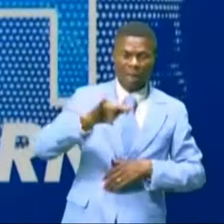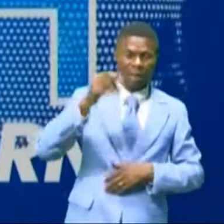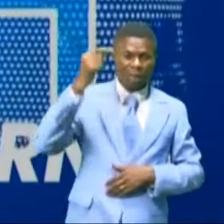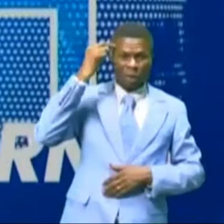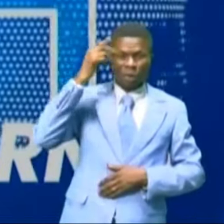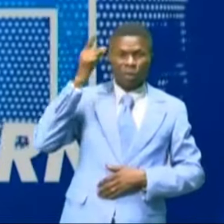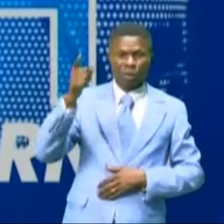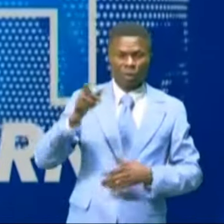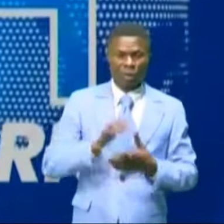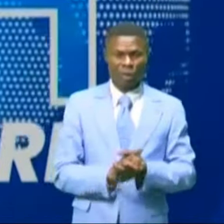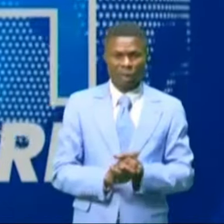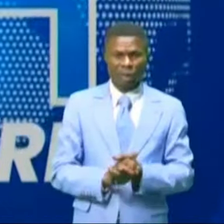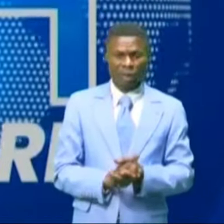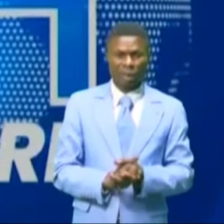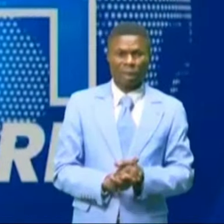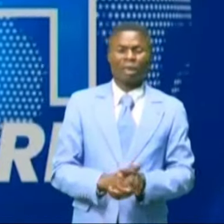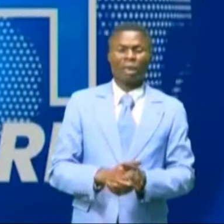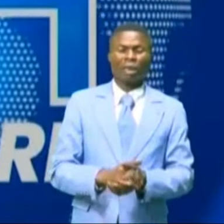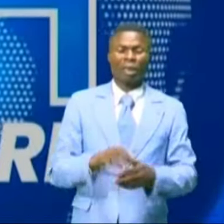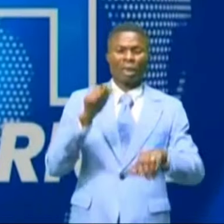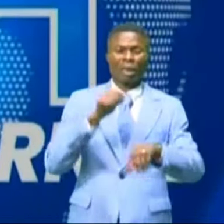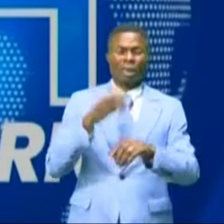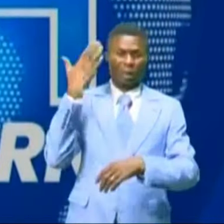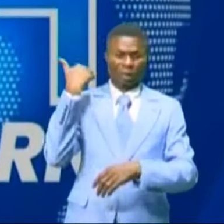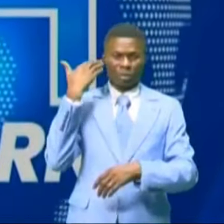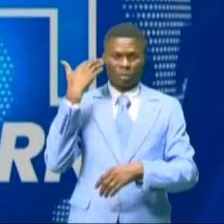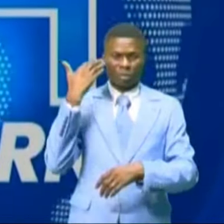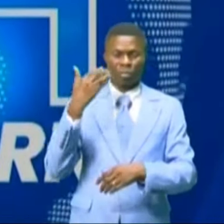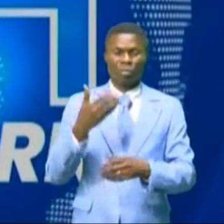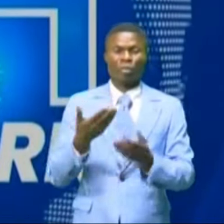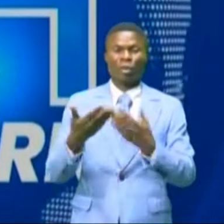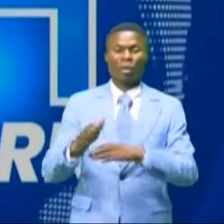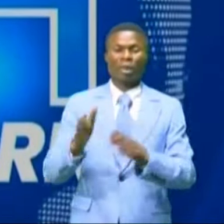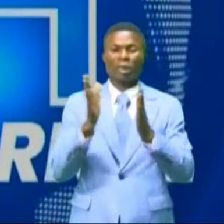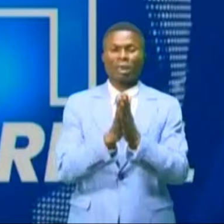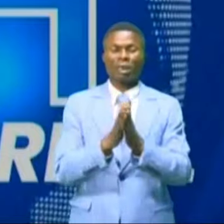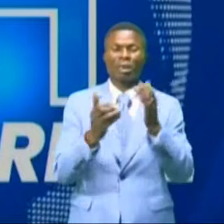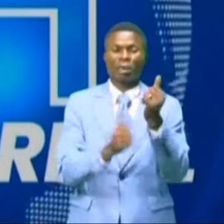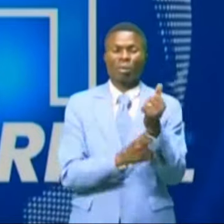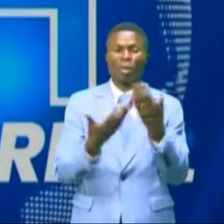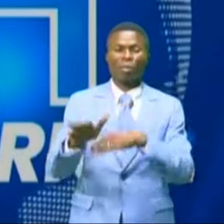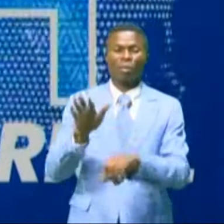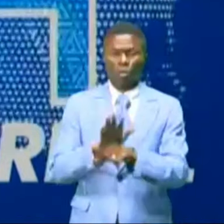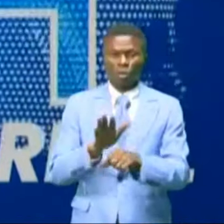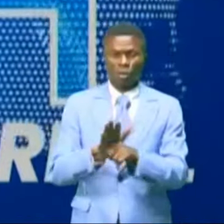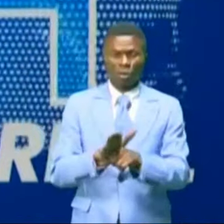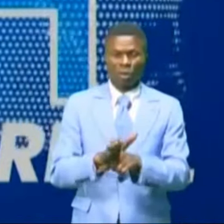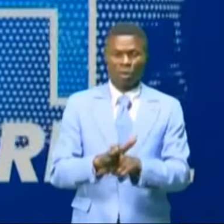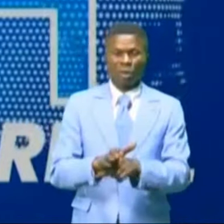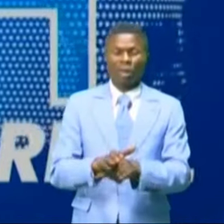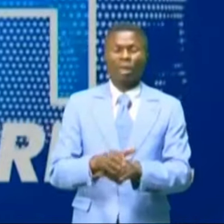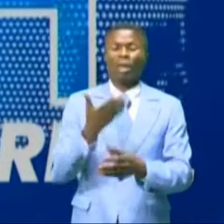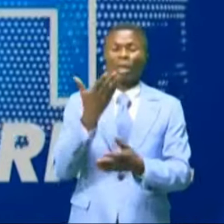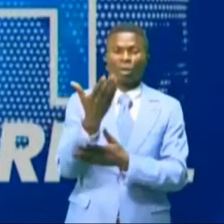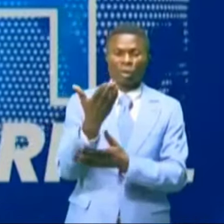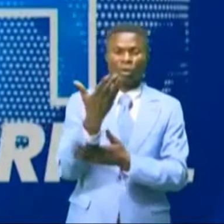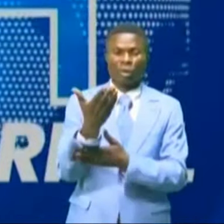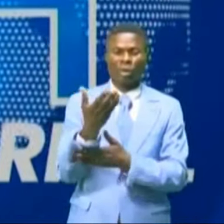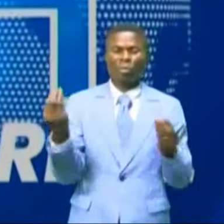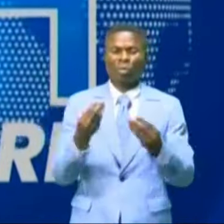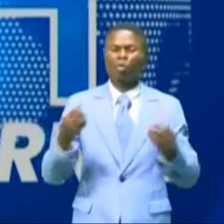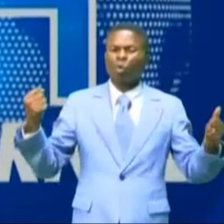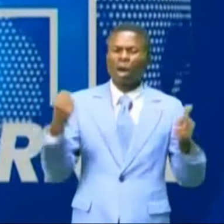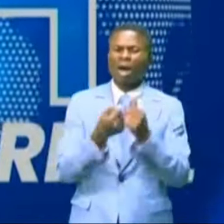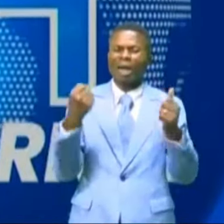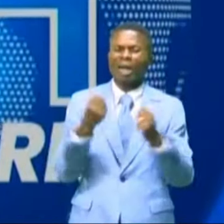d'Ondjili et la Ribabara. Le dernier en date a causé la mort d'une dizaine de personnes, d'où cette interrogation sur des